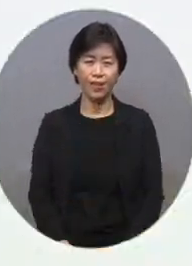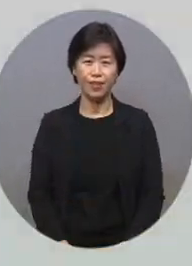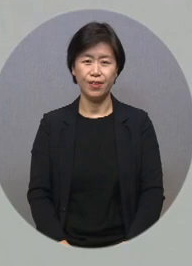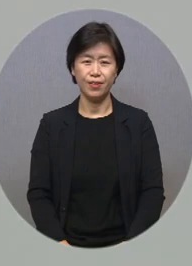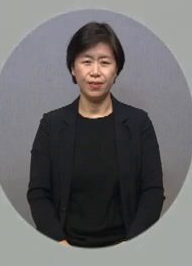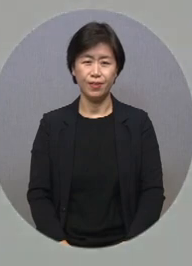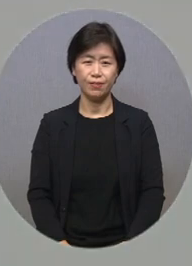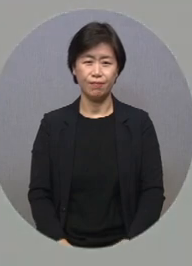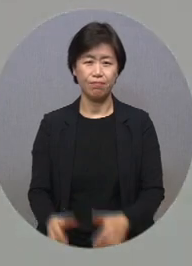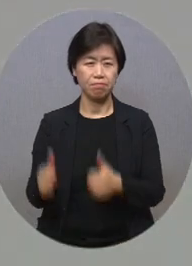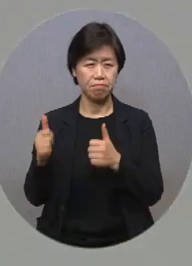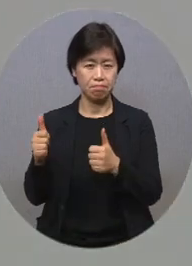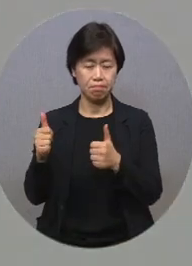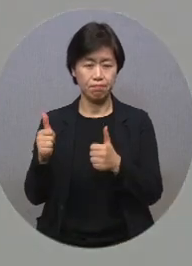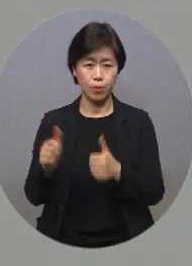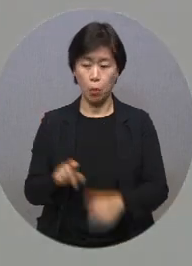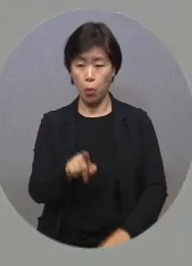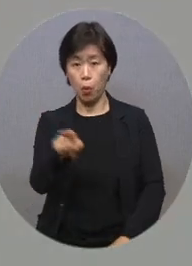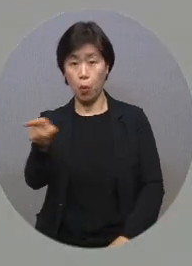아,